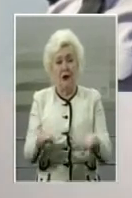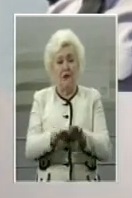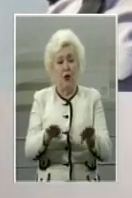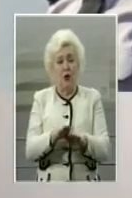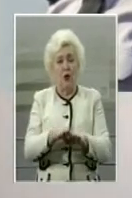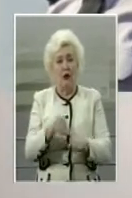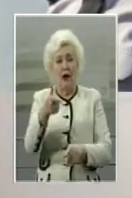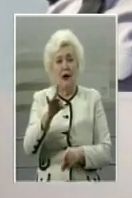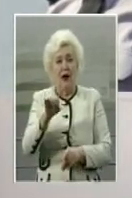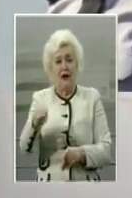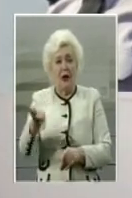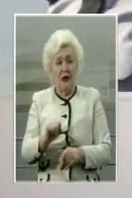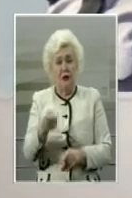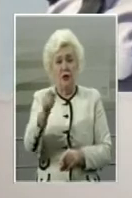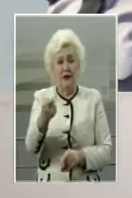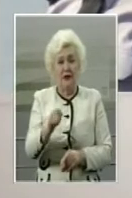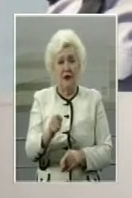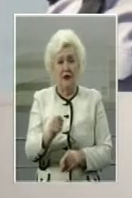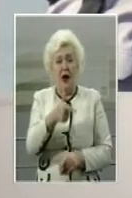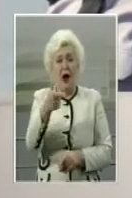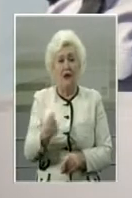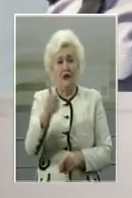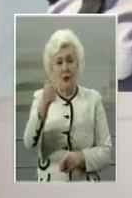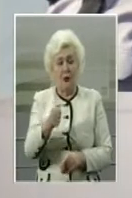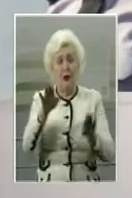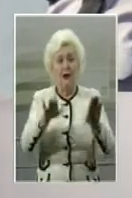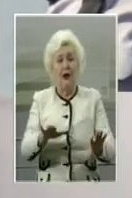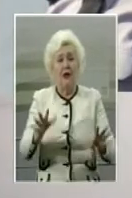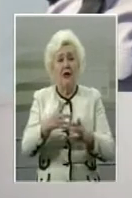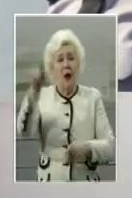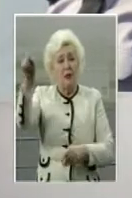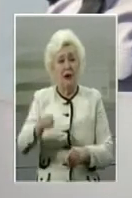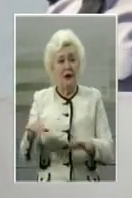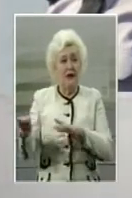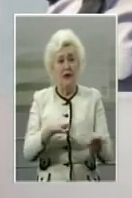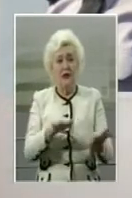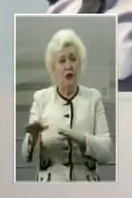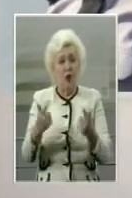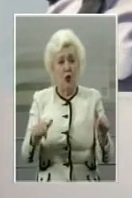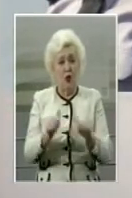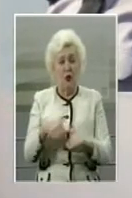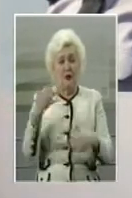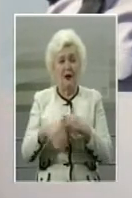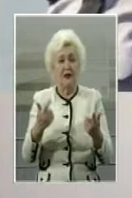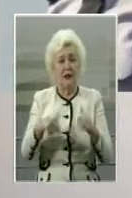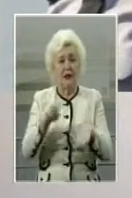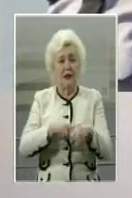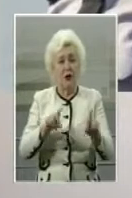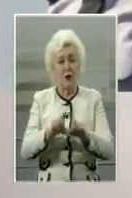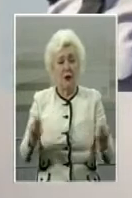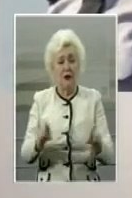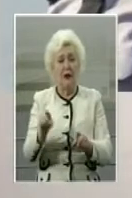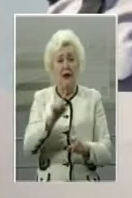гранату, дверні ключі та газовий балончик. На місце події прибула слідчо-оперативна група Херсонського відділу поліції